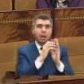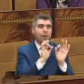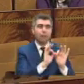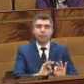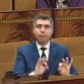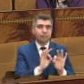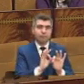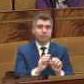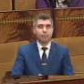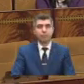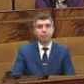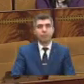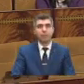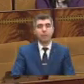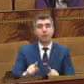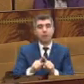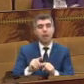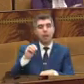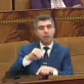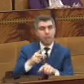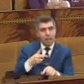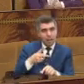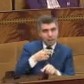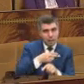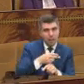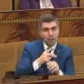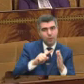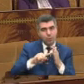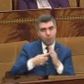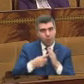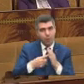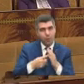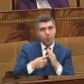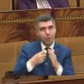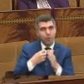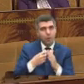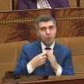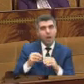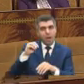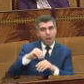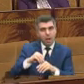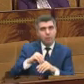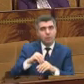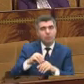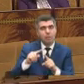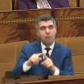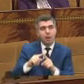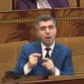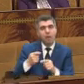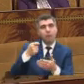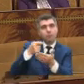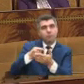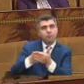احتساب القطيع وإعادة يعني ملي كيوصل هذا السطر السادس كيولي عنده القطيع، وكذلك إعادة ديال